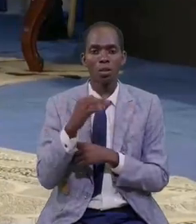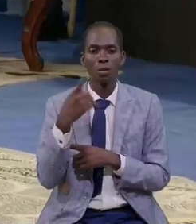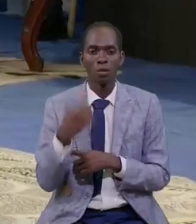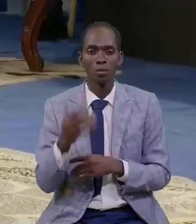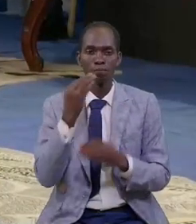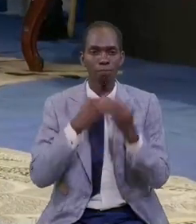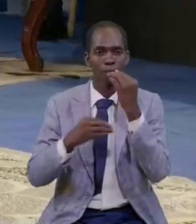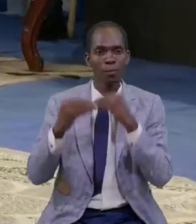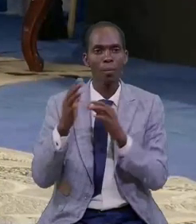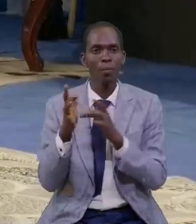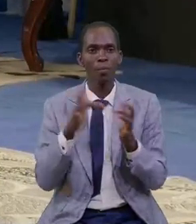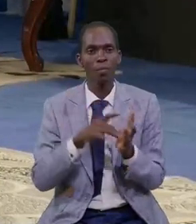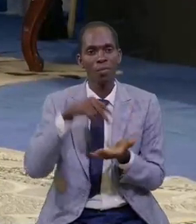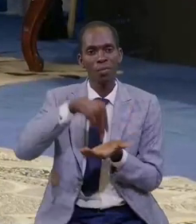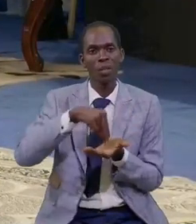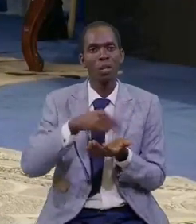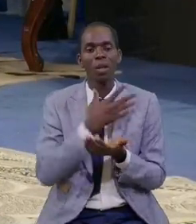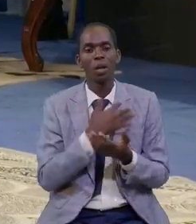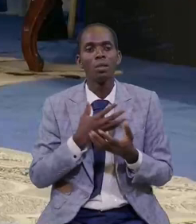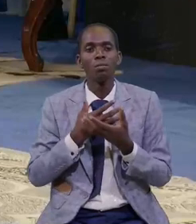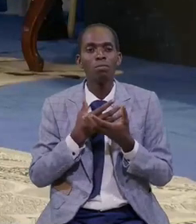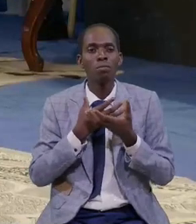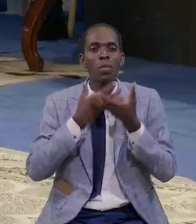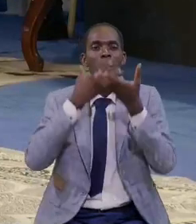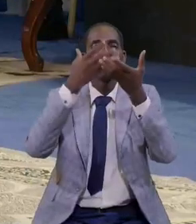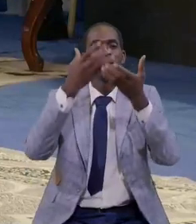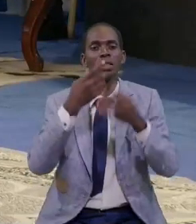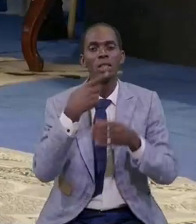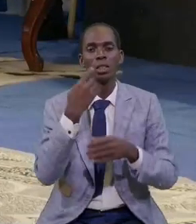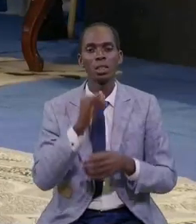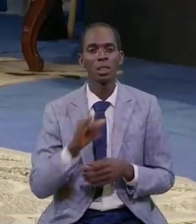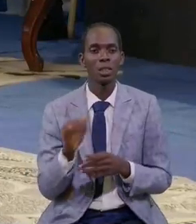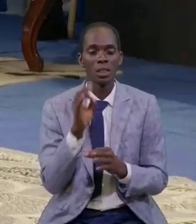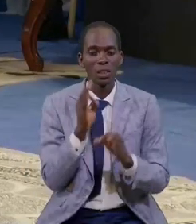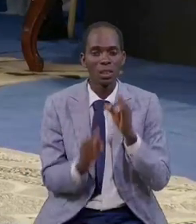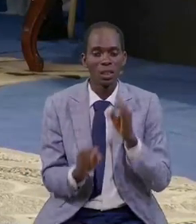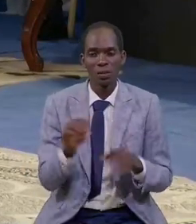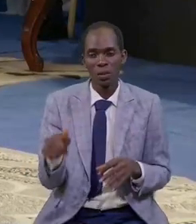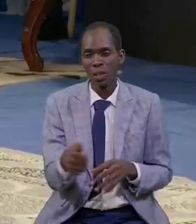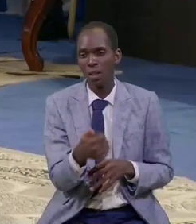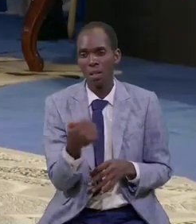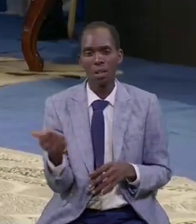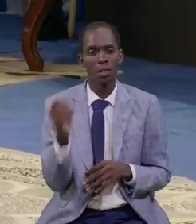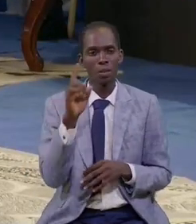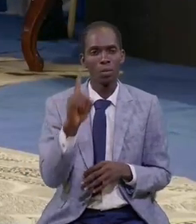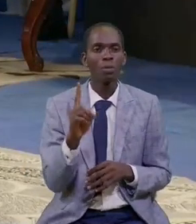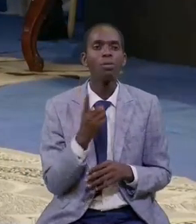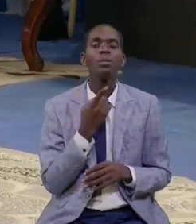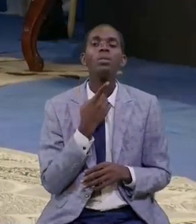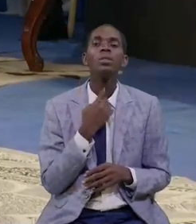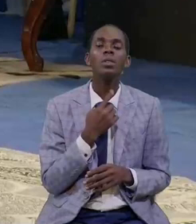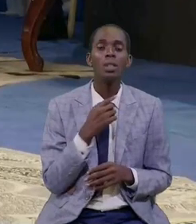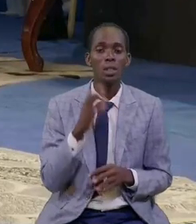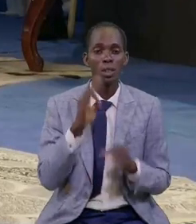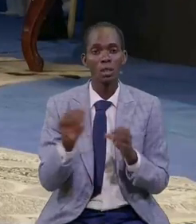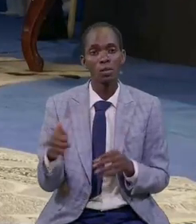Jésus se tenant debout s'écria si quelqu'un a soif si